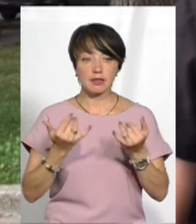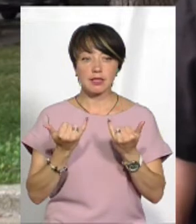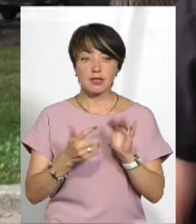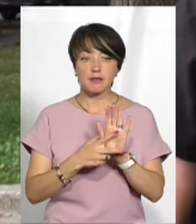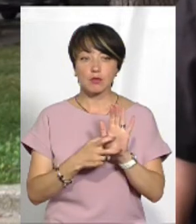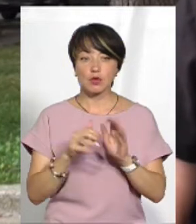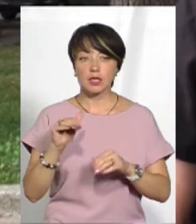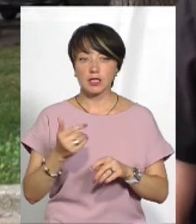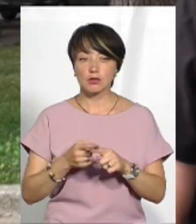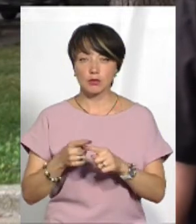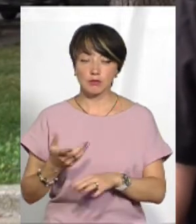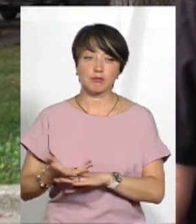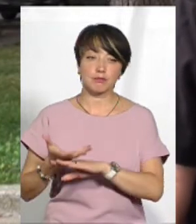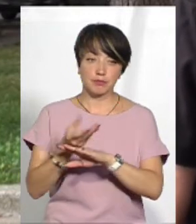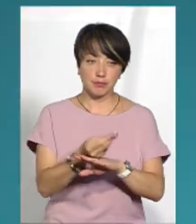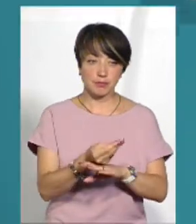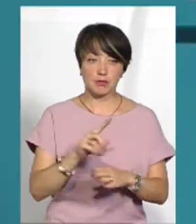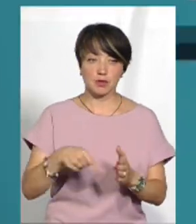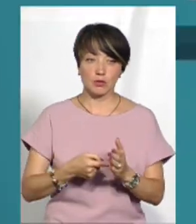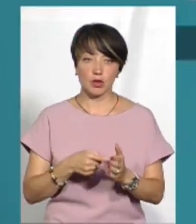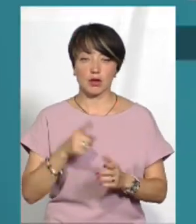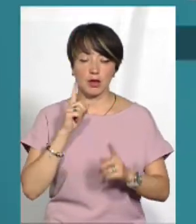800 тисяч – ці вже профінансовані міською радою.